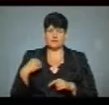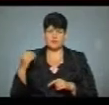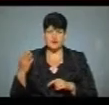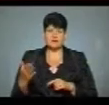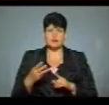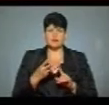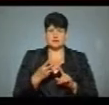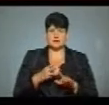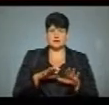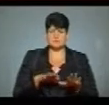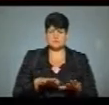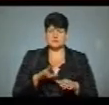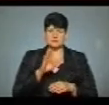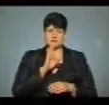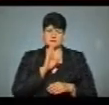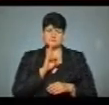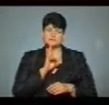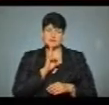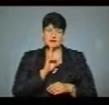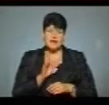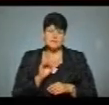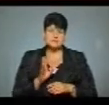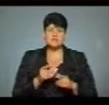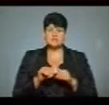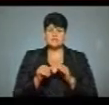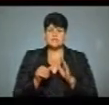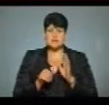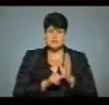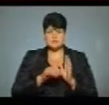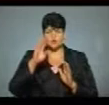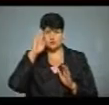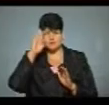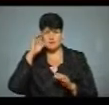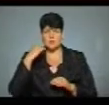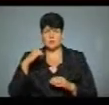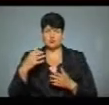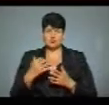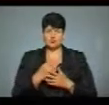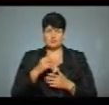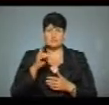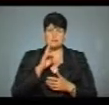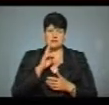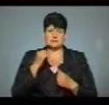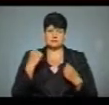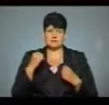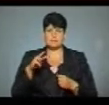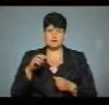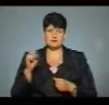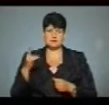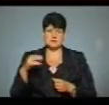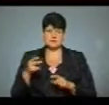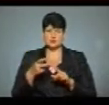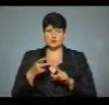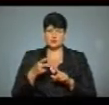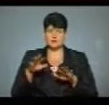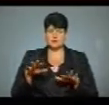третє місце у Юліани Тунецької із Кременця. Серед 16 чоловіків перемогу здобув кременецький спортсмен Андрій Мандій, другу сходинку